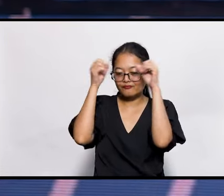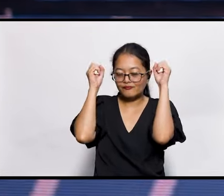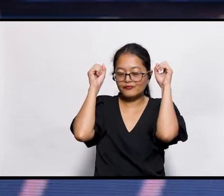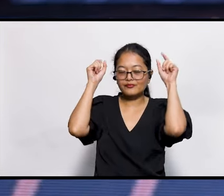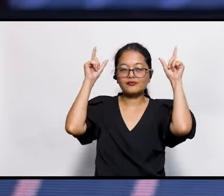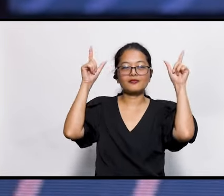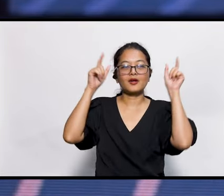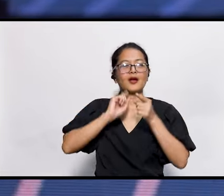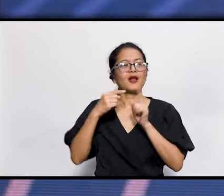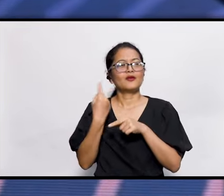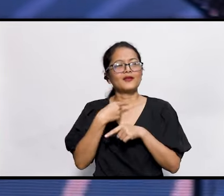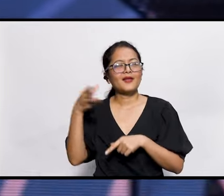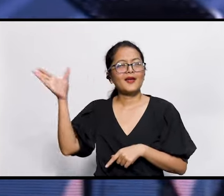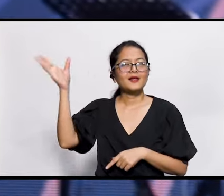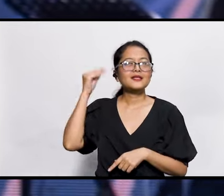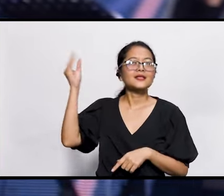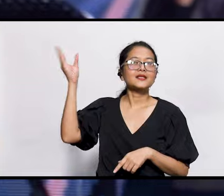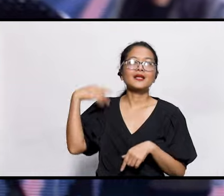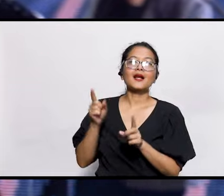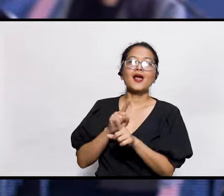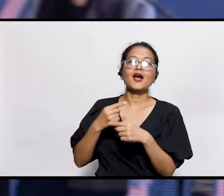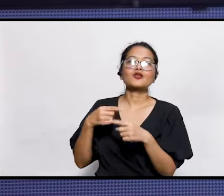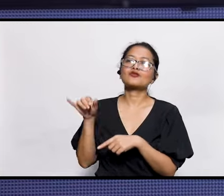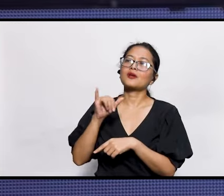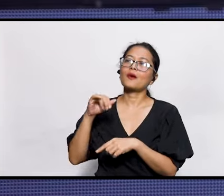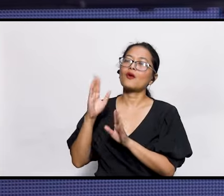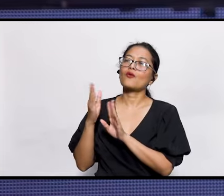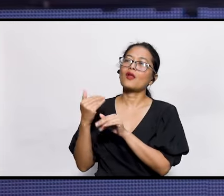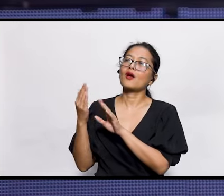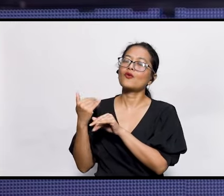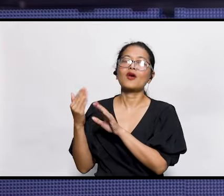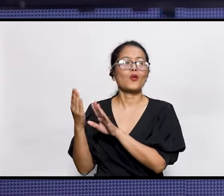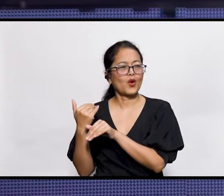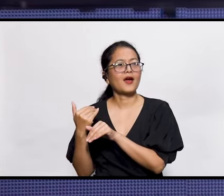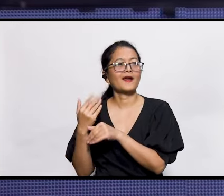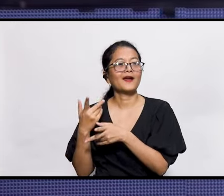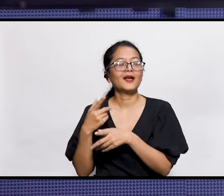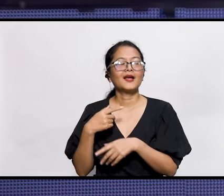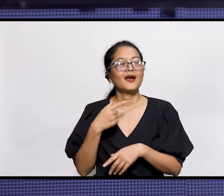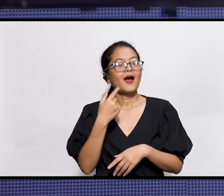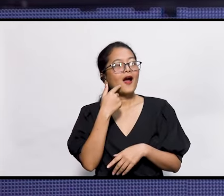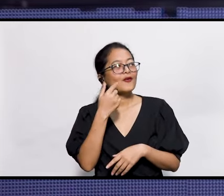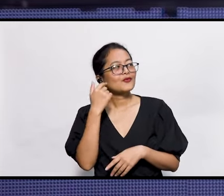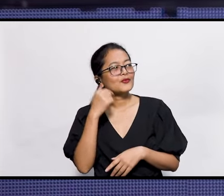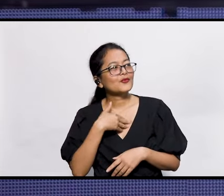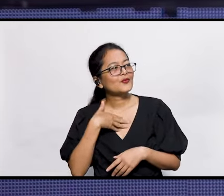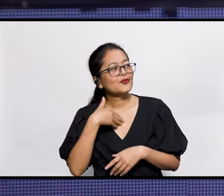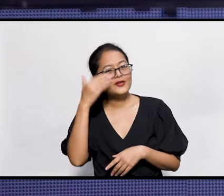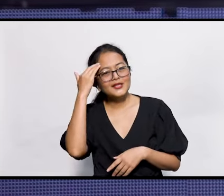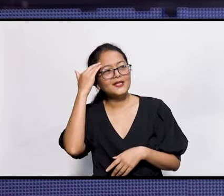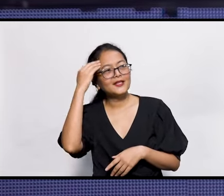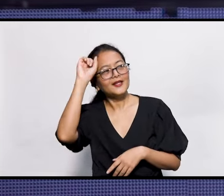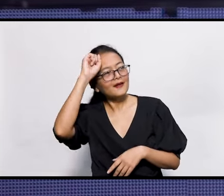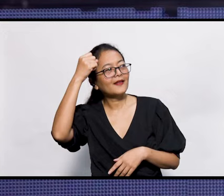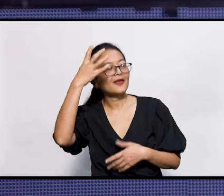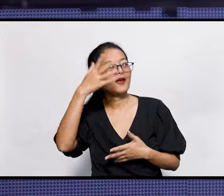sama berulang-ulang lalu saya melihat ini Jericho no wonder Tuhan kasih strategi yang yang